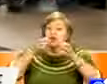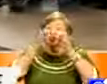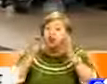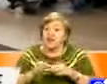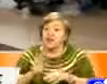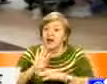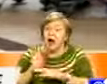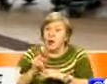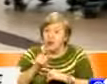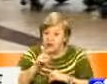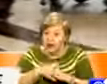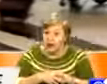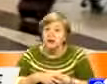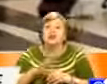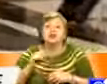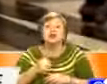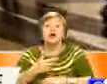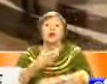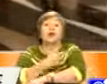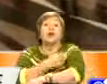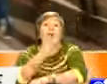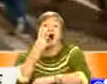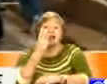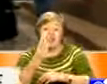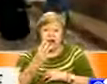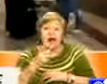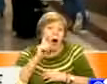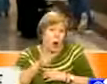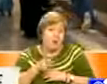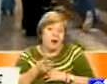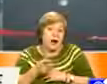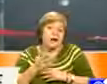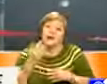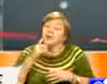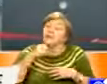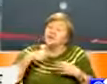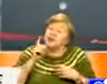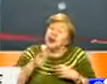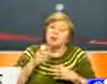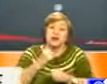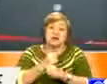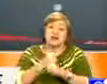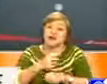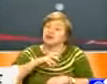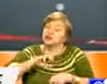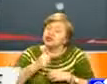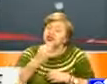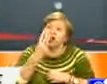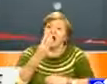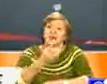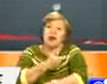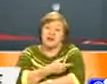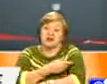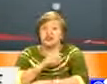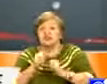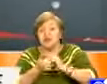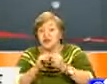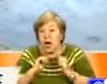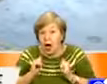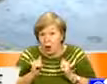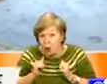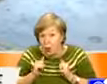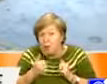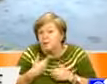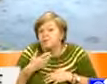să aibă și doza a treia, doza booster, atunci fie veți fi nevoiți să faceți această doză booster, fie să apelați la restul